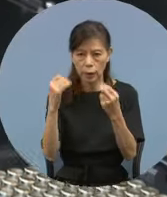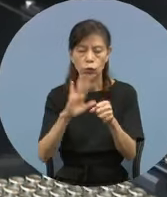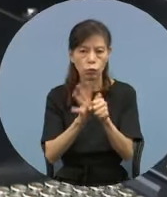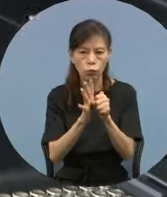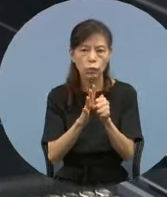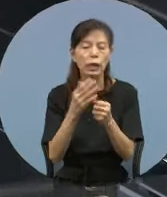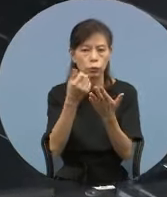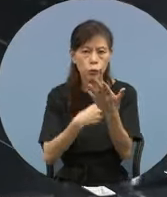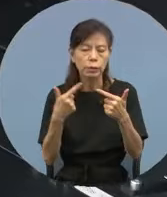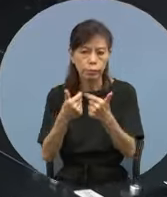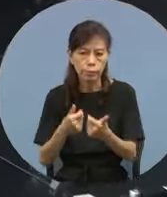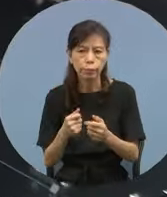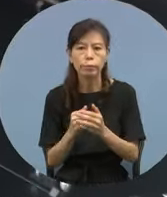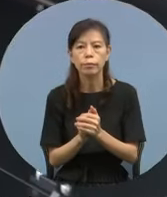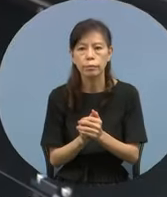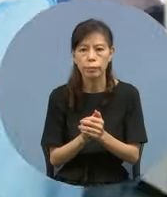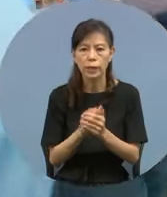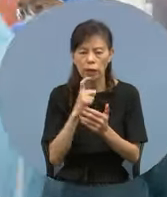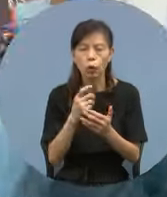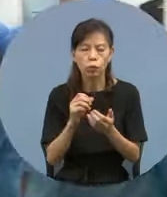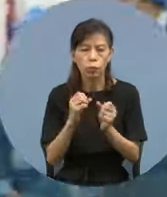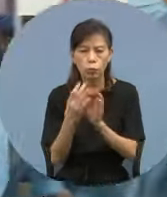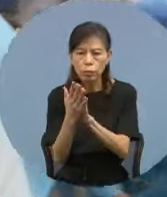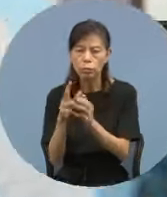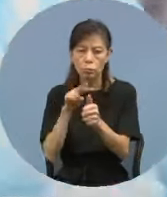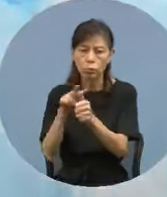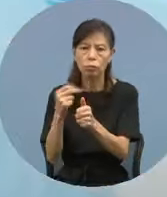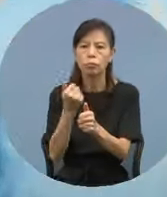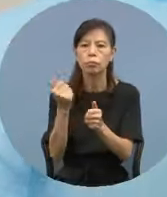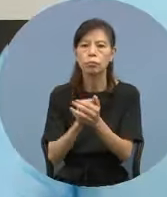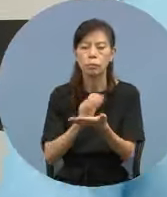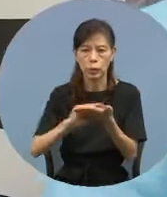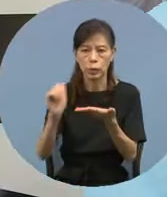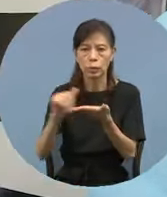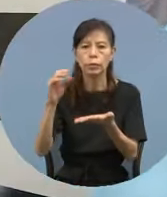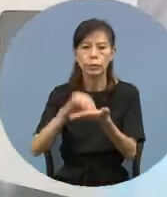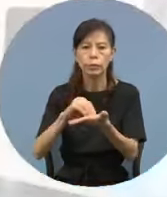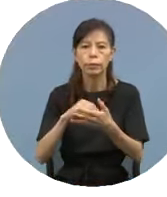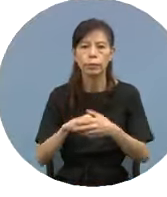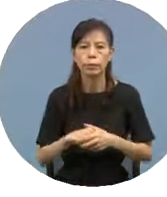檢測要求，並已經採取相關感染控制措施，確保衛生。